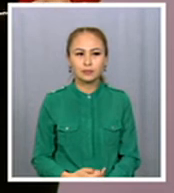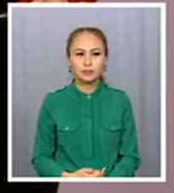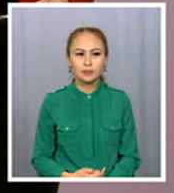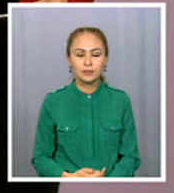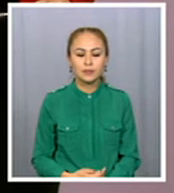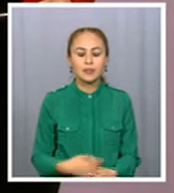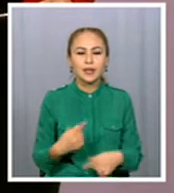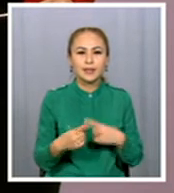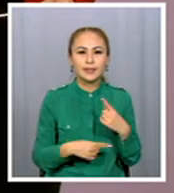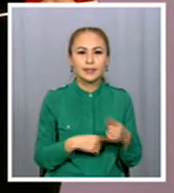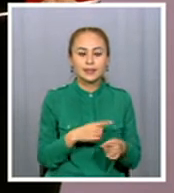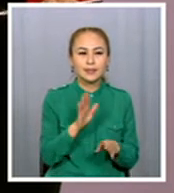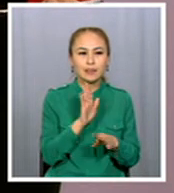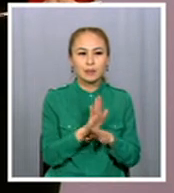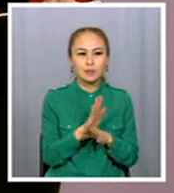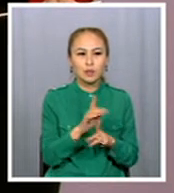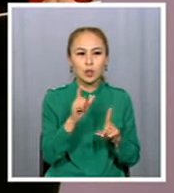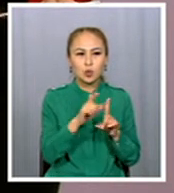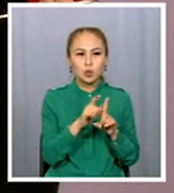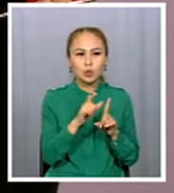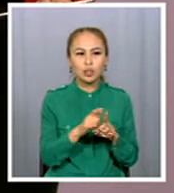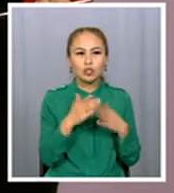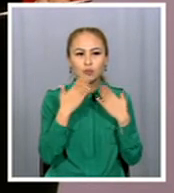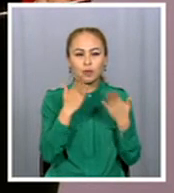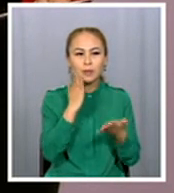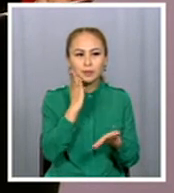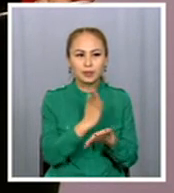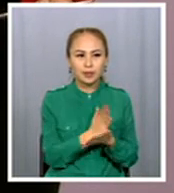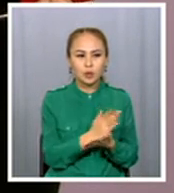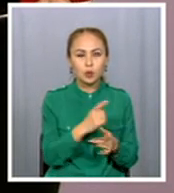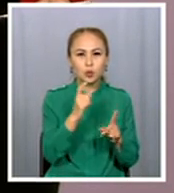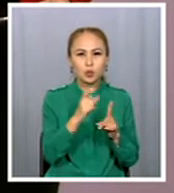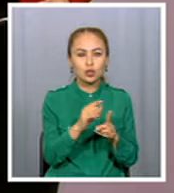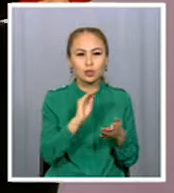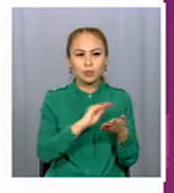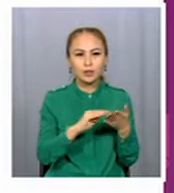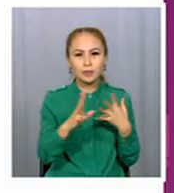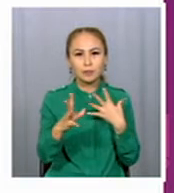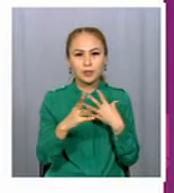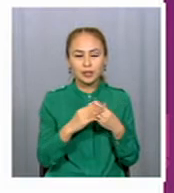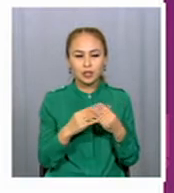Келесі тапсырмада сөз жұмбақ берілген. Сөз жұмбақты бірге шешейік.